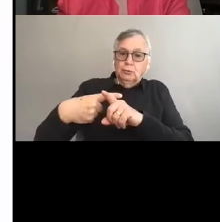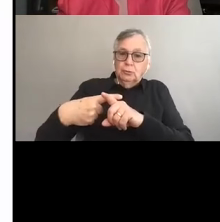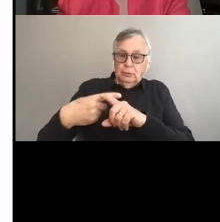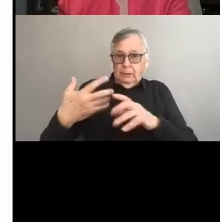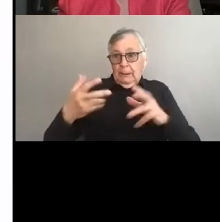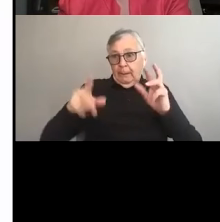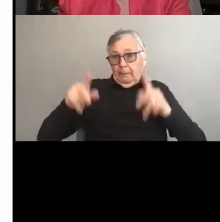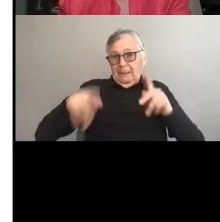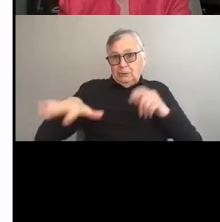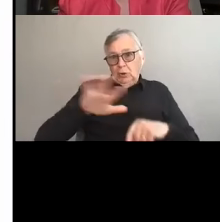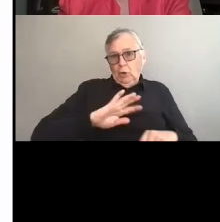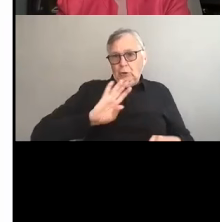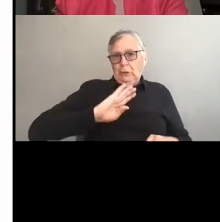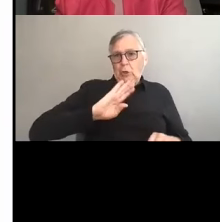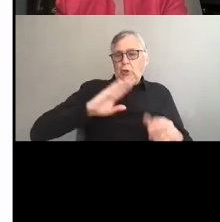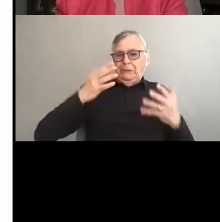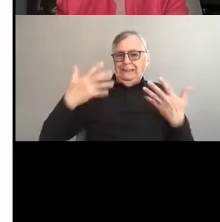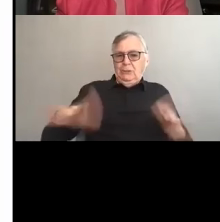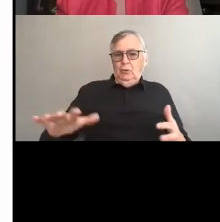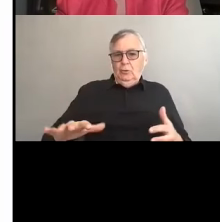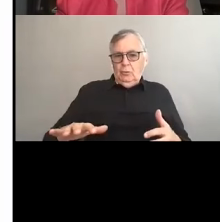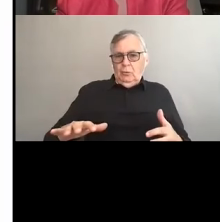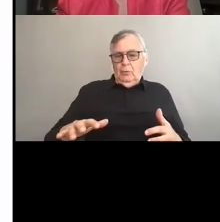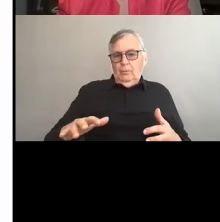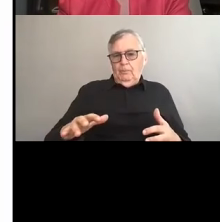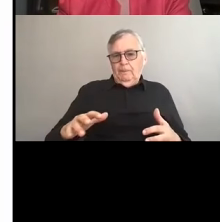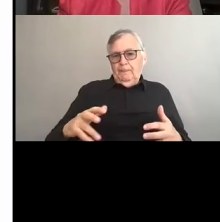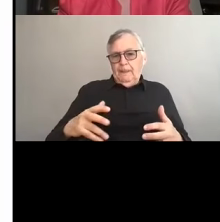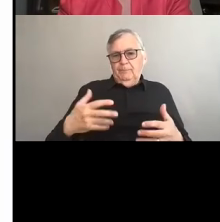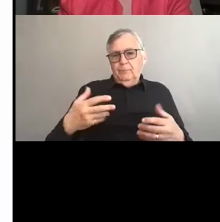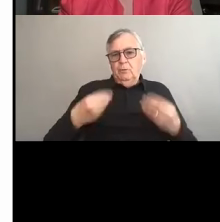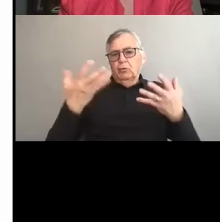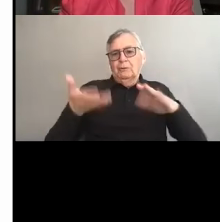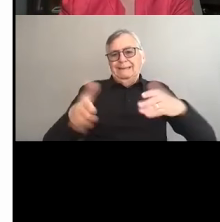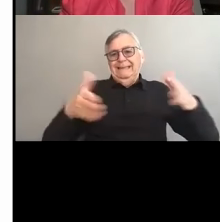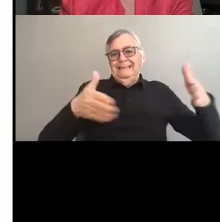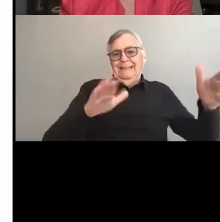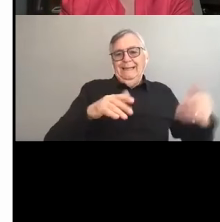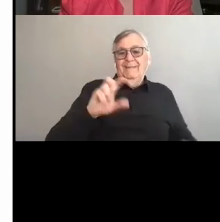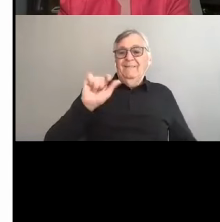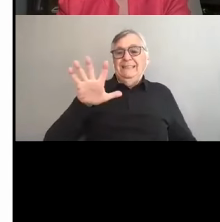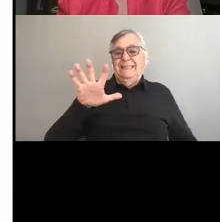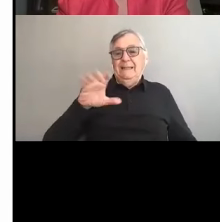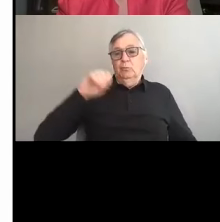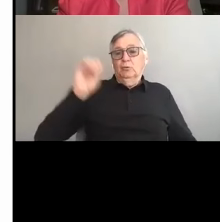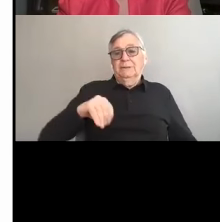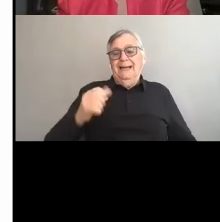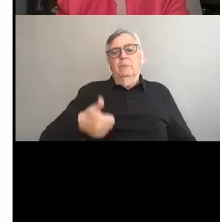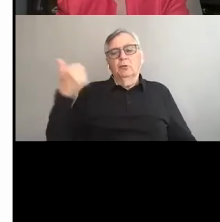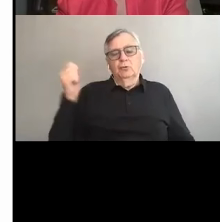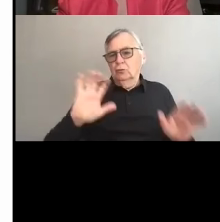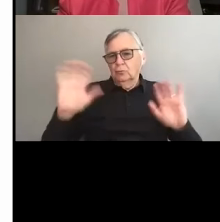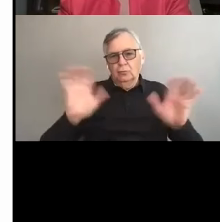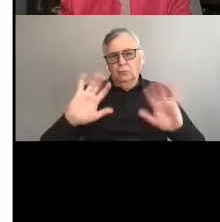de gens que ce qu'il y a là déjà de cas, ça occasionnerait en termes de décès 25 fois plus de décès. Alors, vous comprenez que c'est